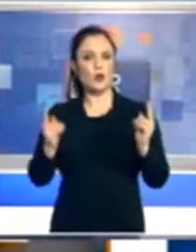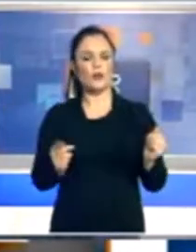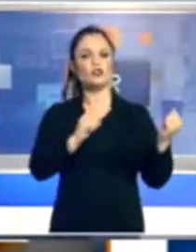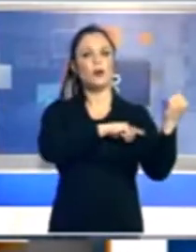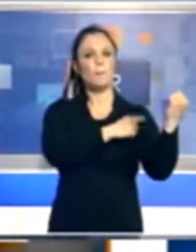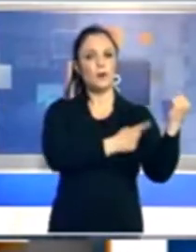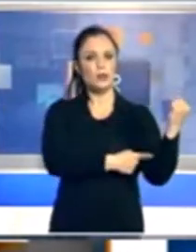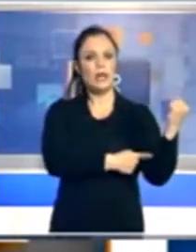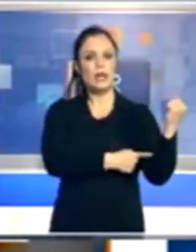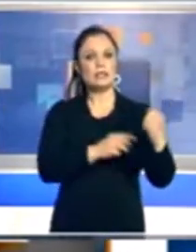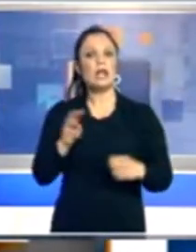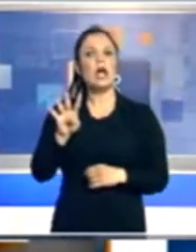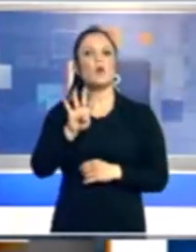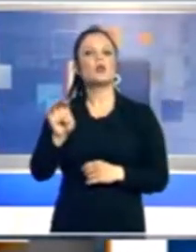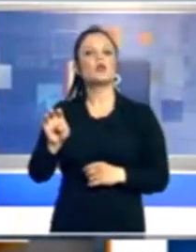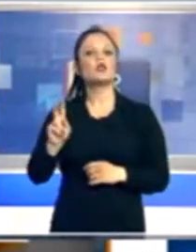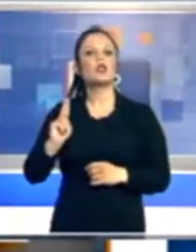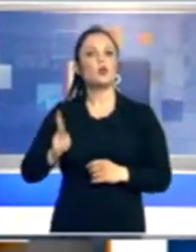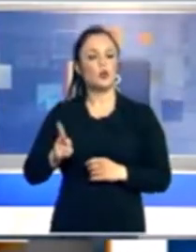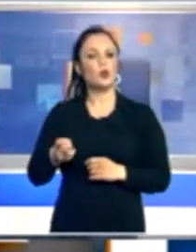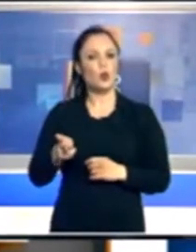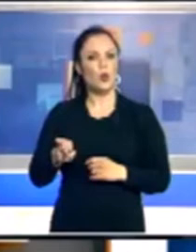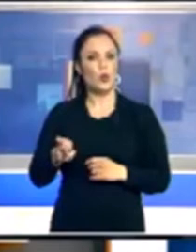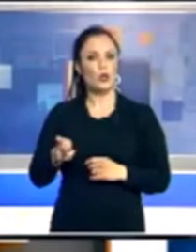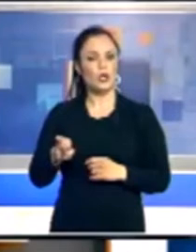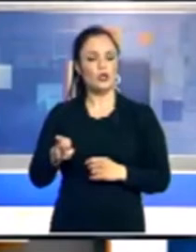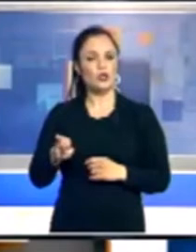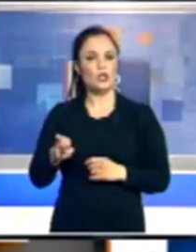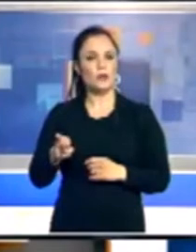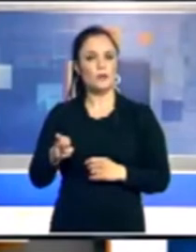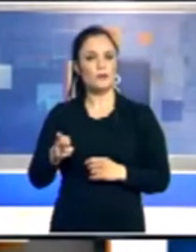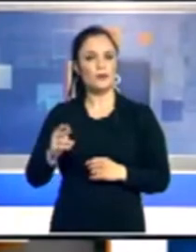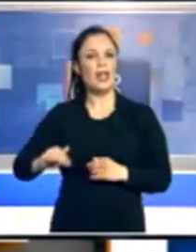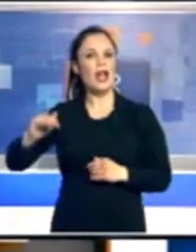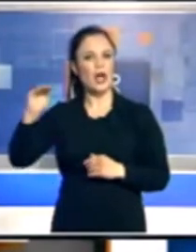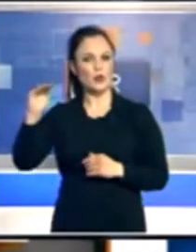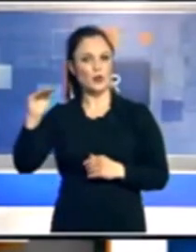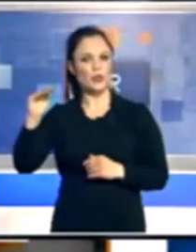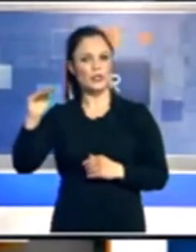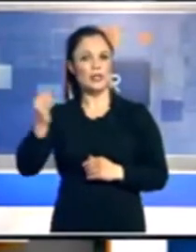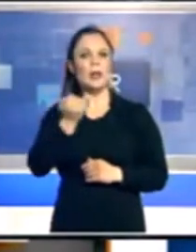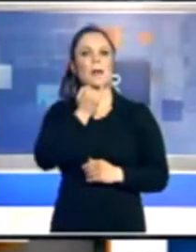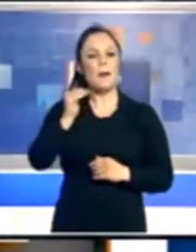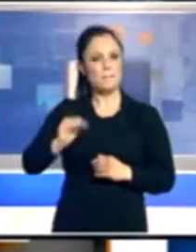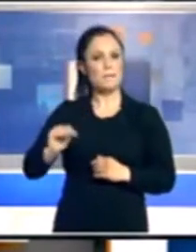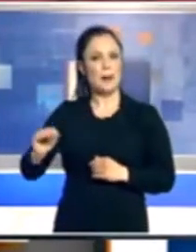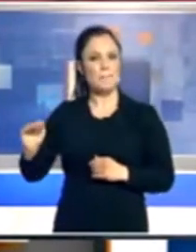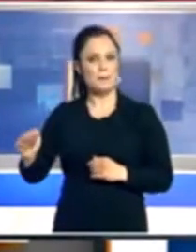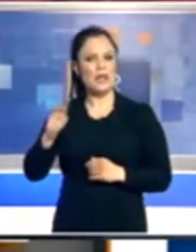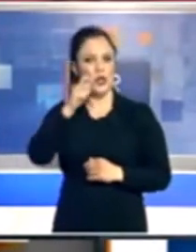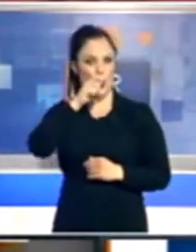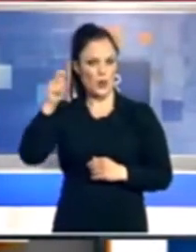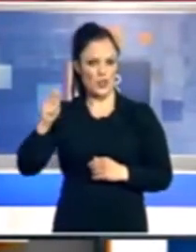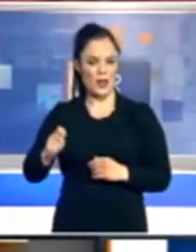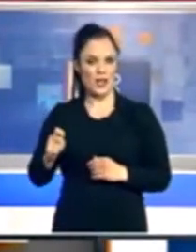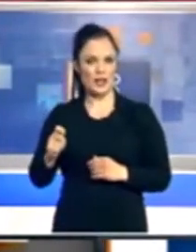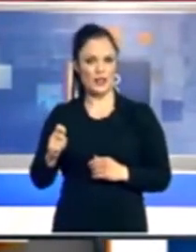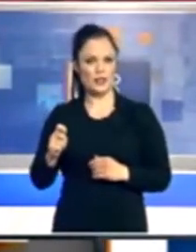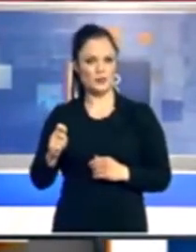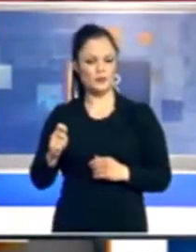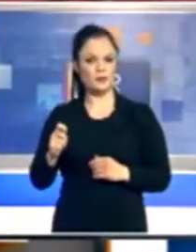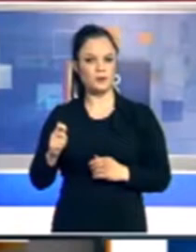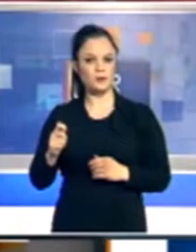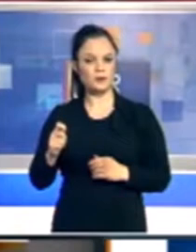Potenza 412 tra adulte e bambini ucraini